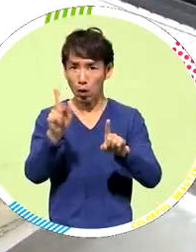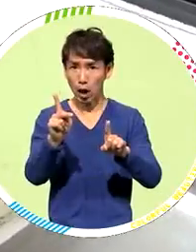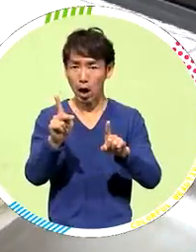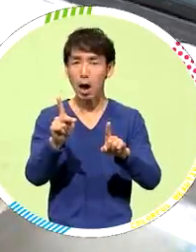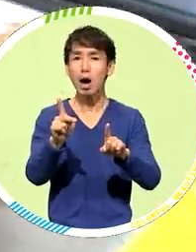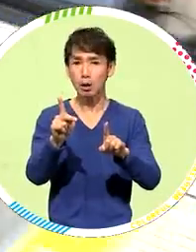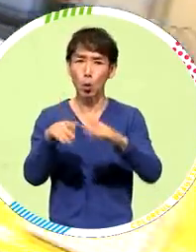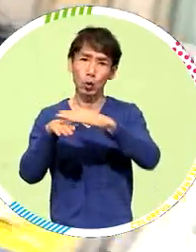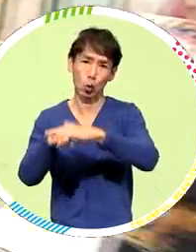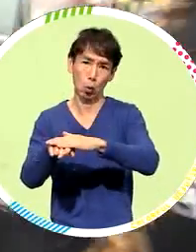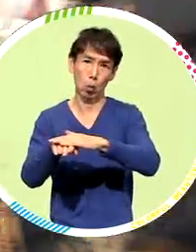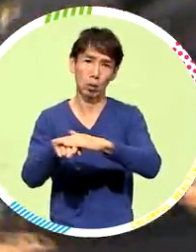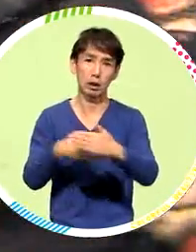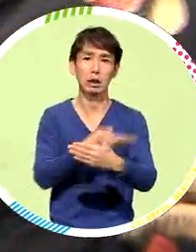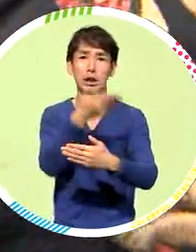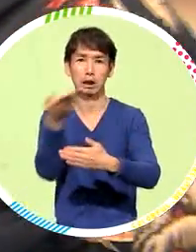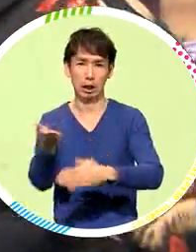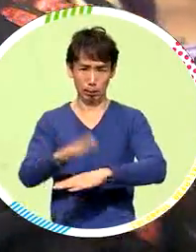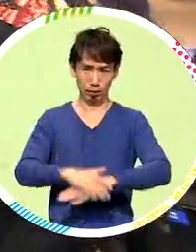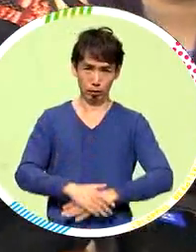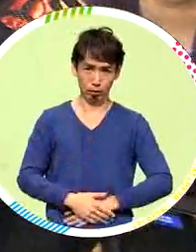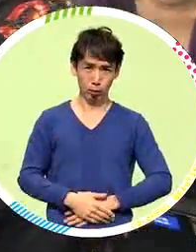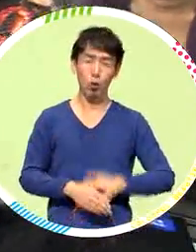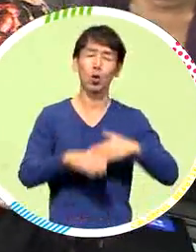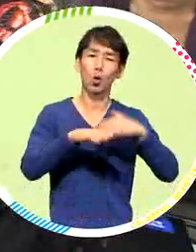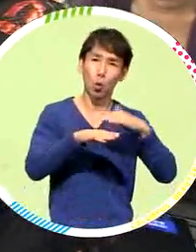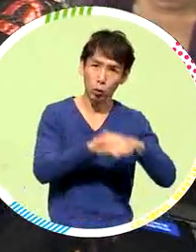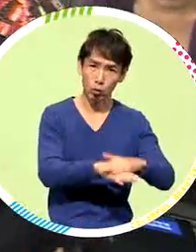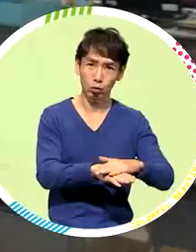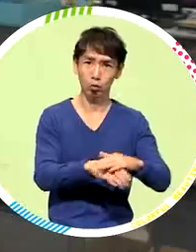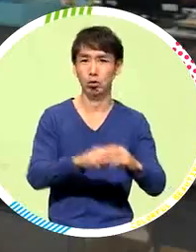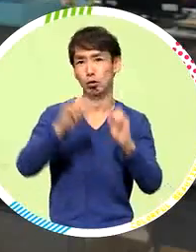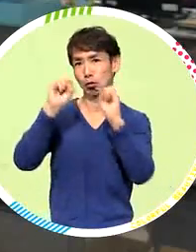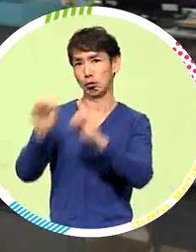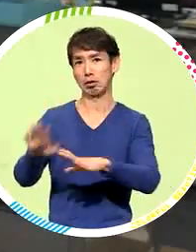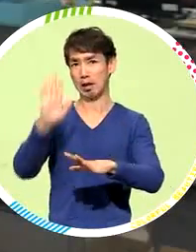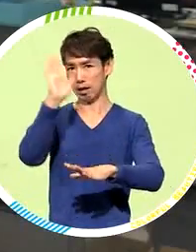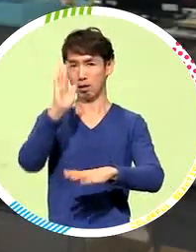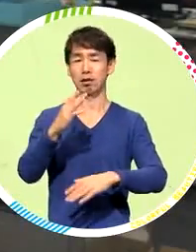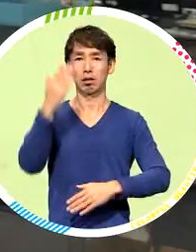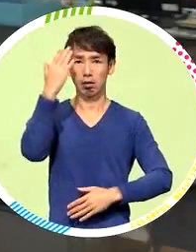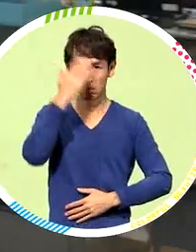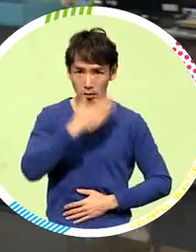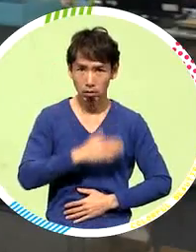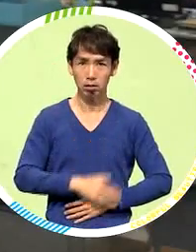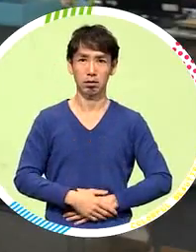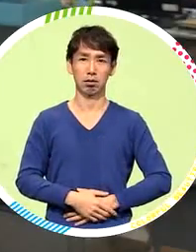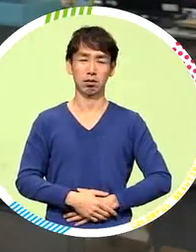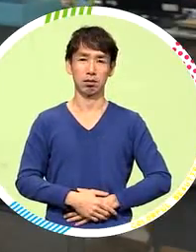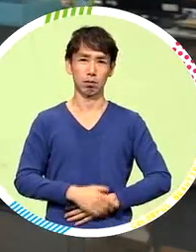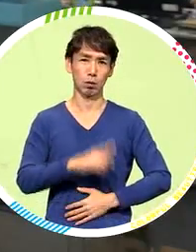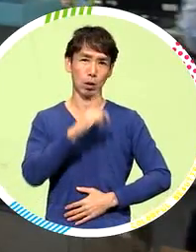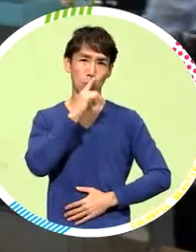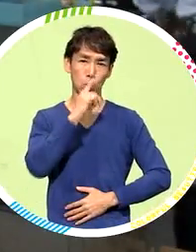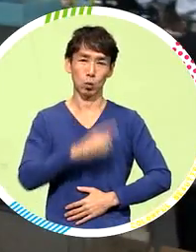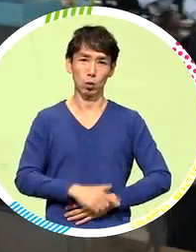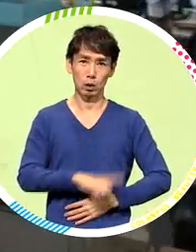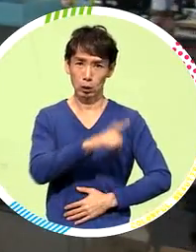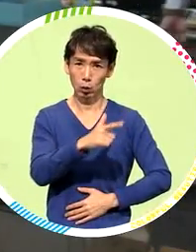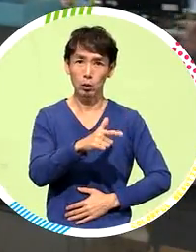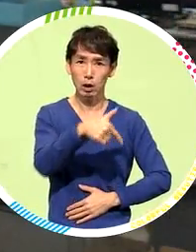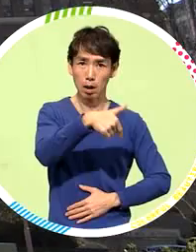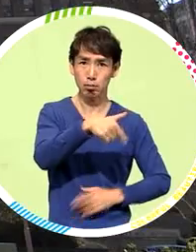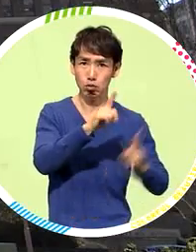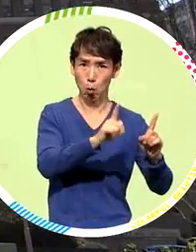ます保存するんですって捨てないんですねなるほどー各セクションで